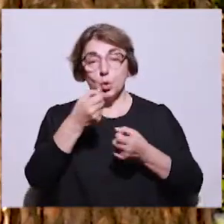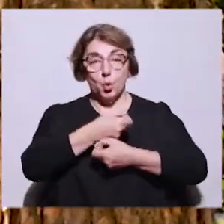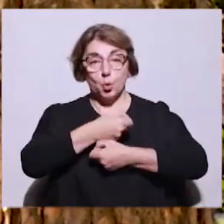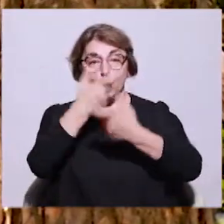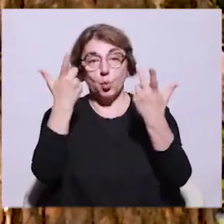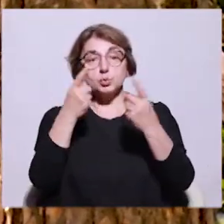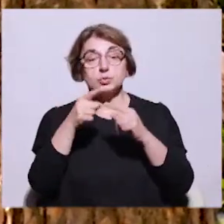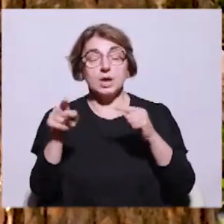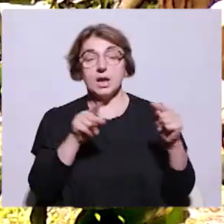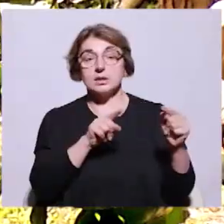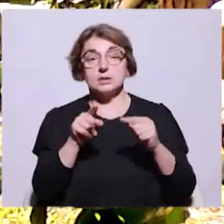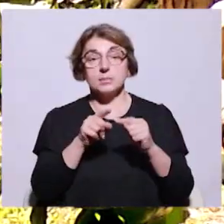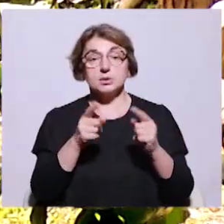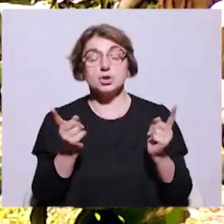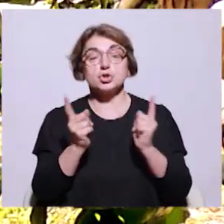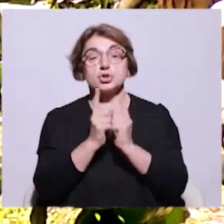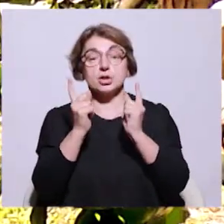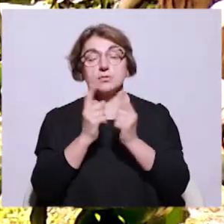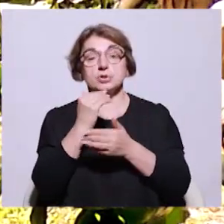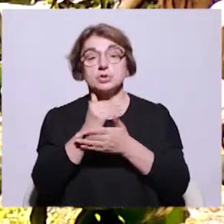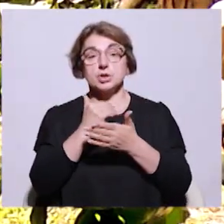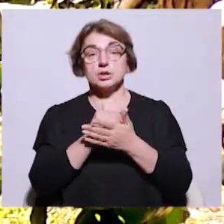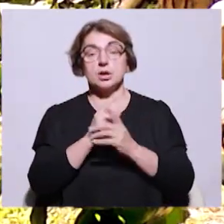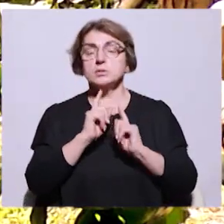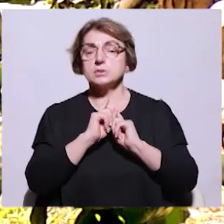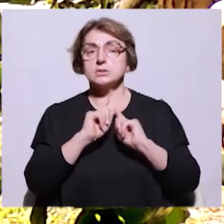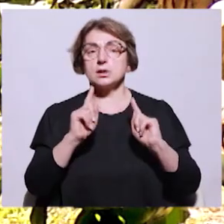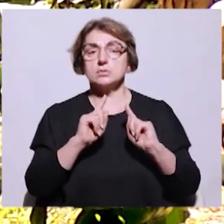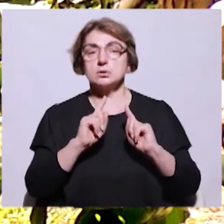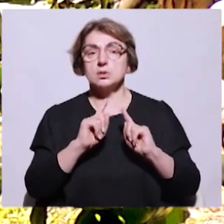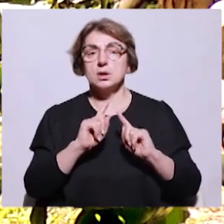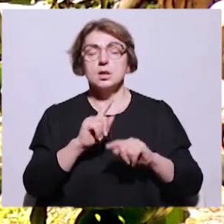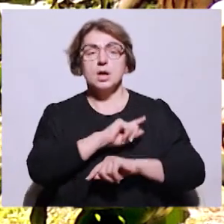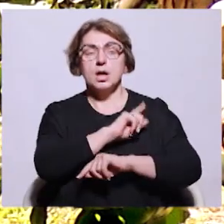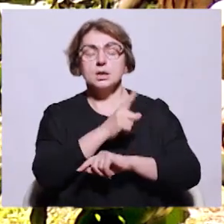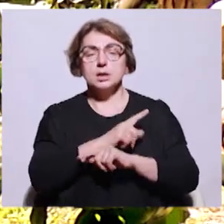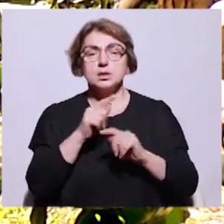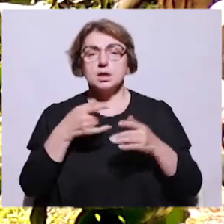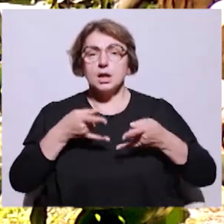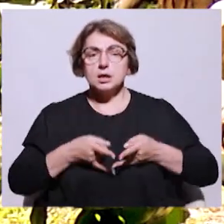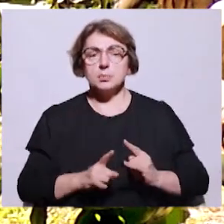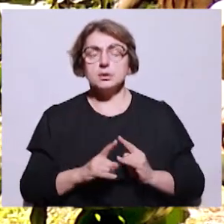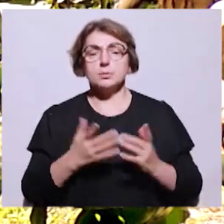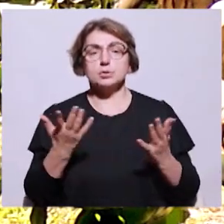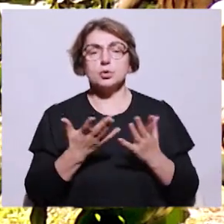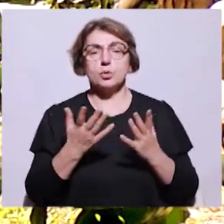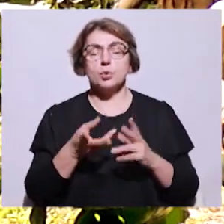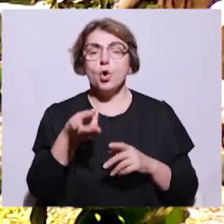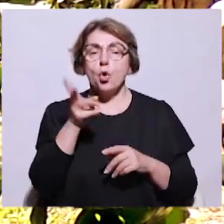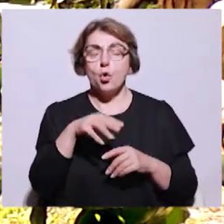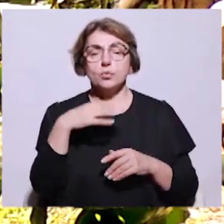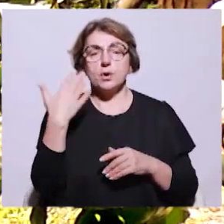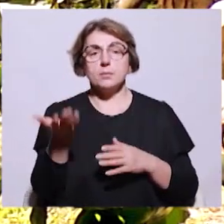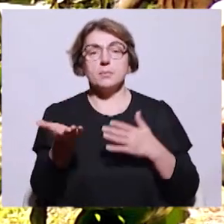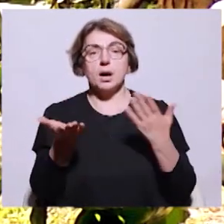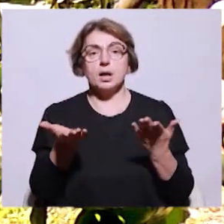კულტურის ერთმანეთთან შეხვედრის შედეგად საოცარი არტისტული ენერგია იბადებოდა, რომელიც ორივე